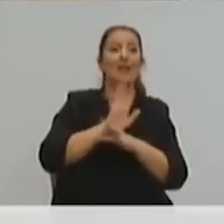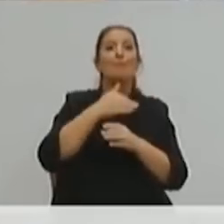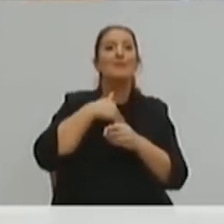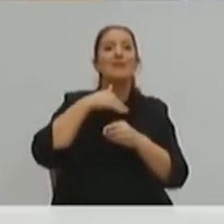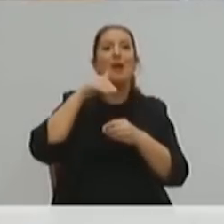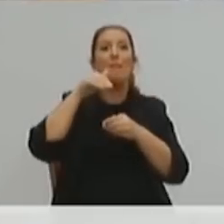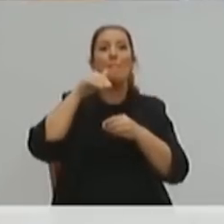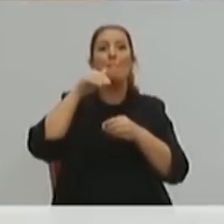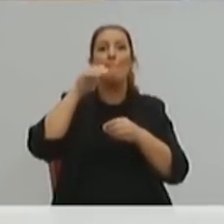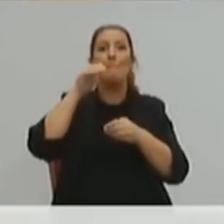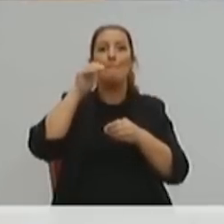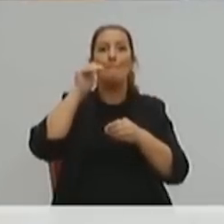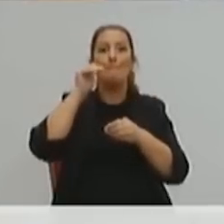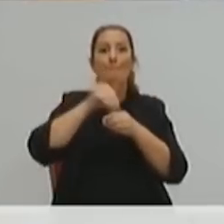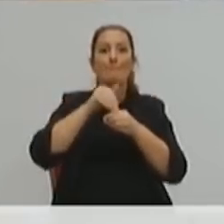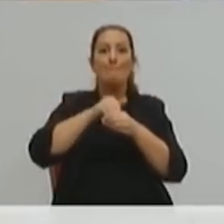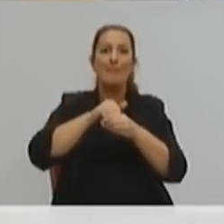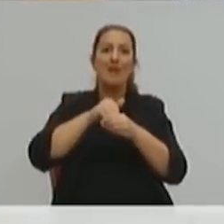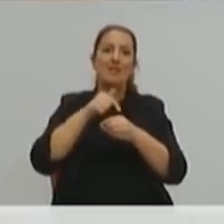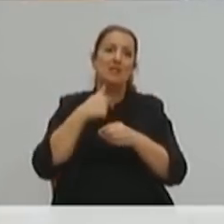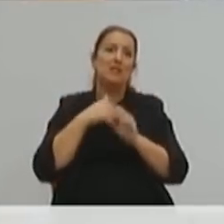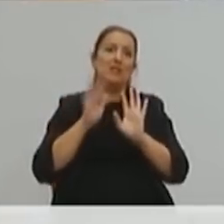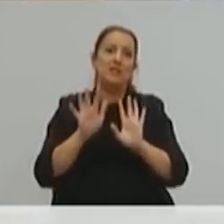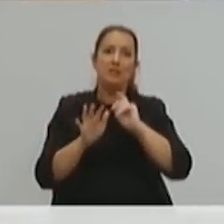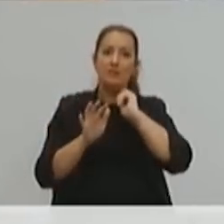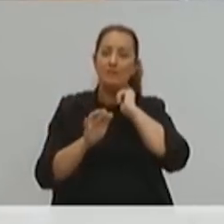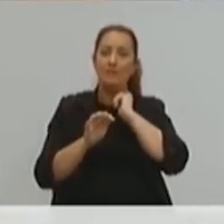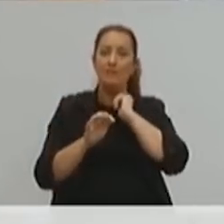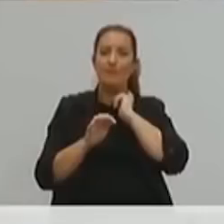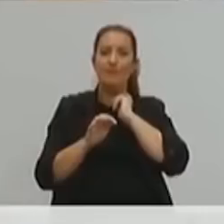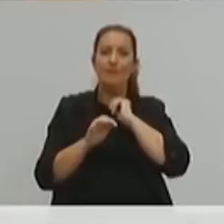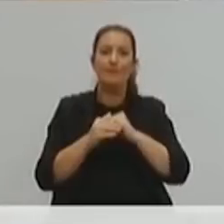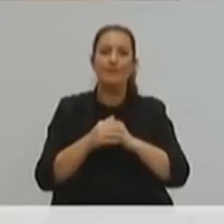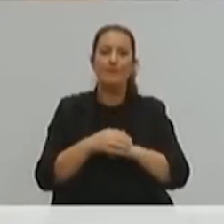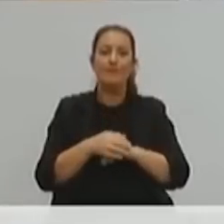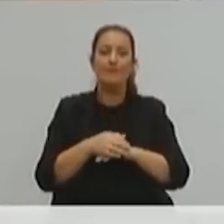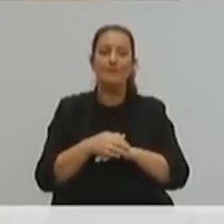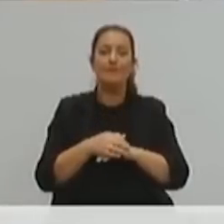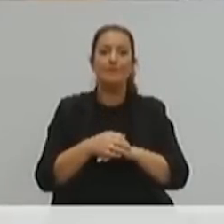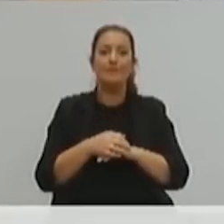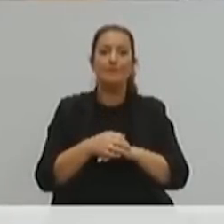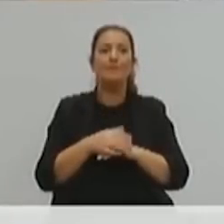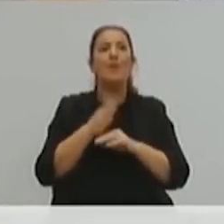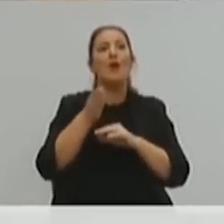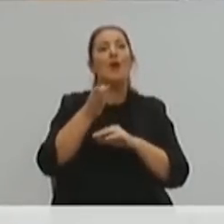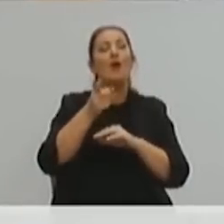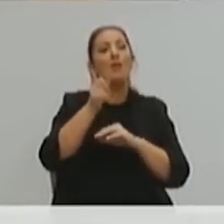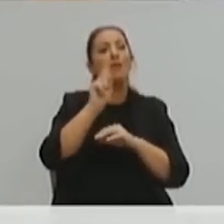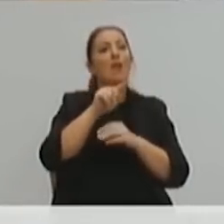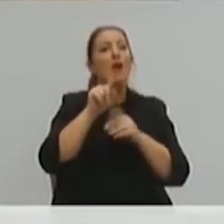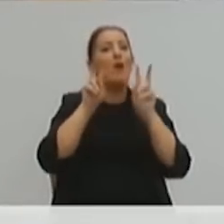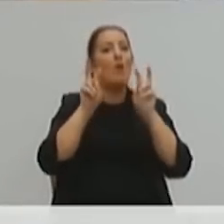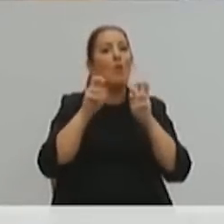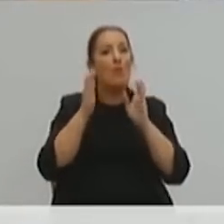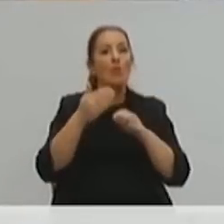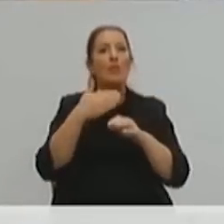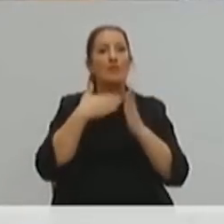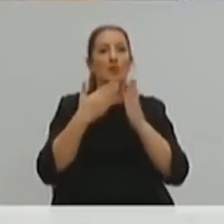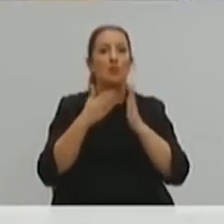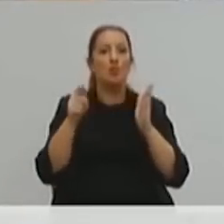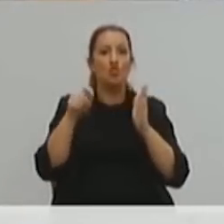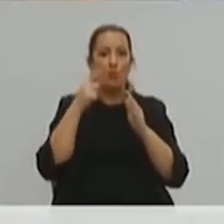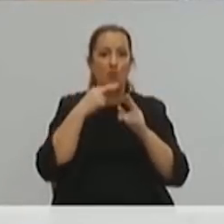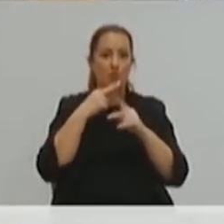için plan yapıyoruz. Biz meclisiz. Bunu bir alsın. Diğer konulara gelince, şimdi biz Büyükçekmece'yi